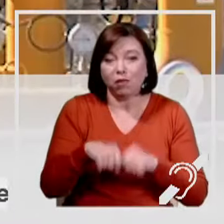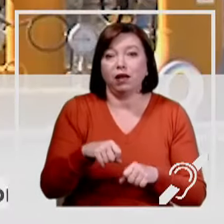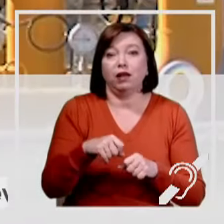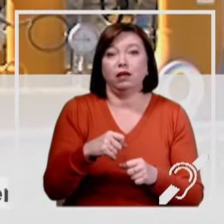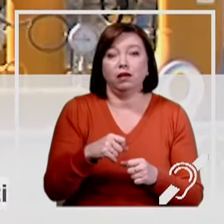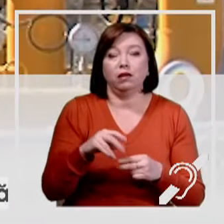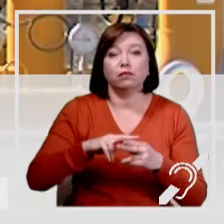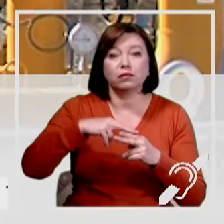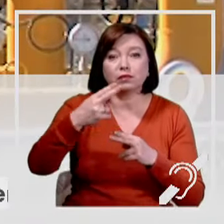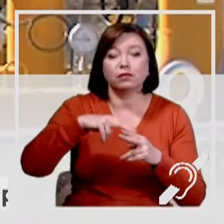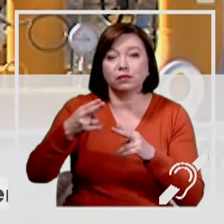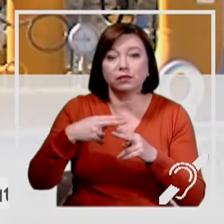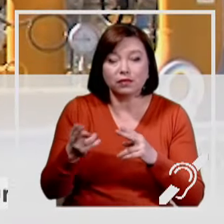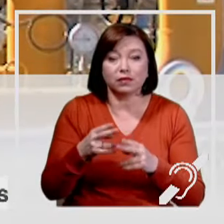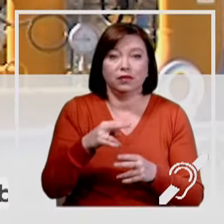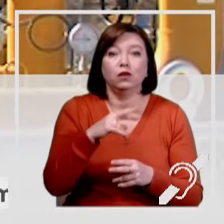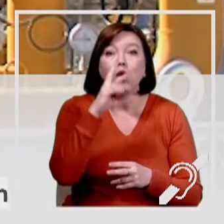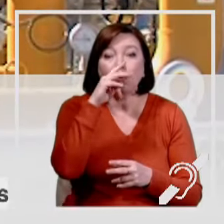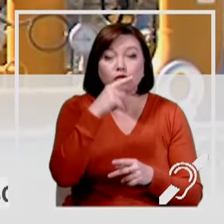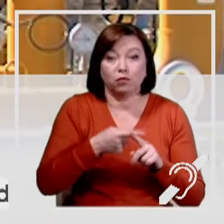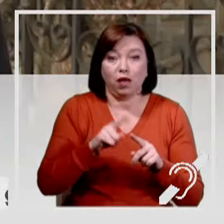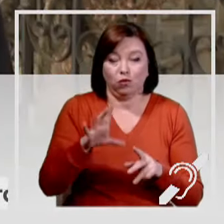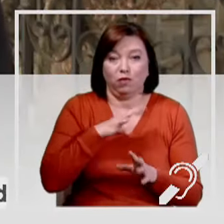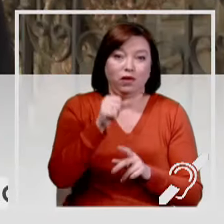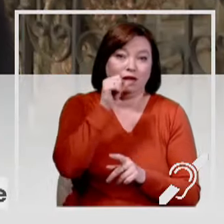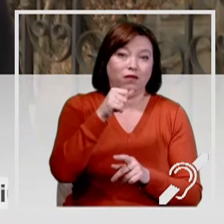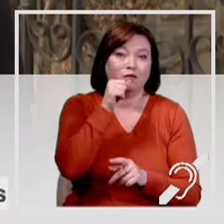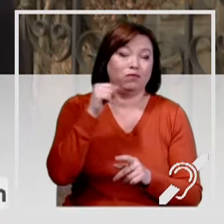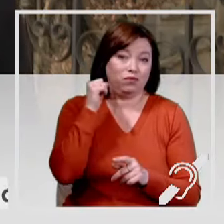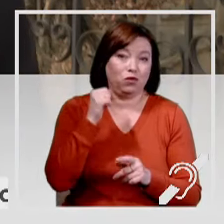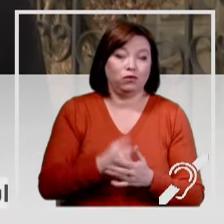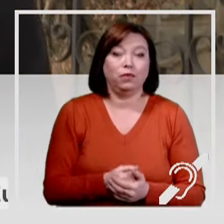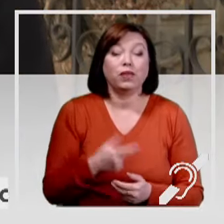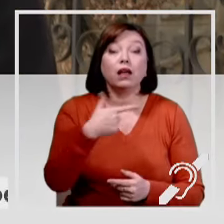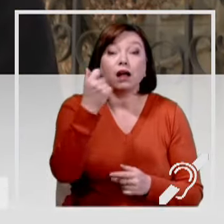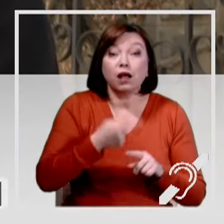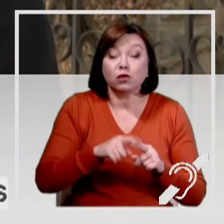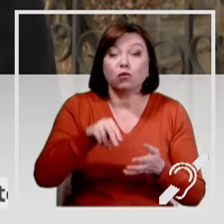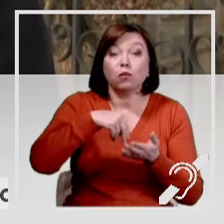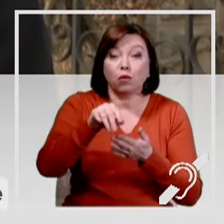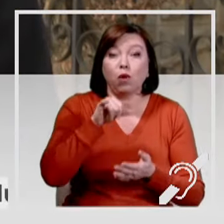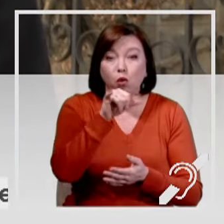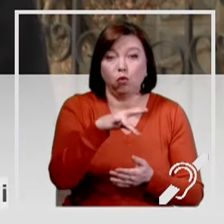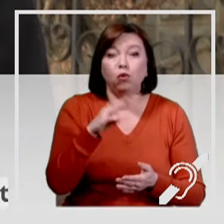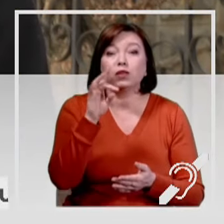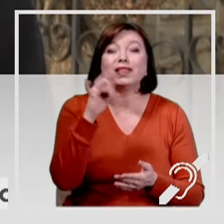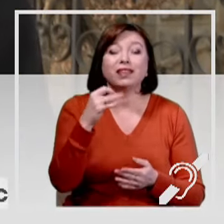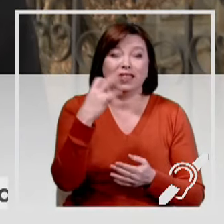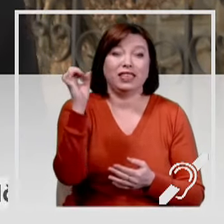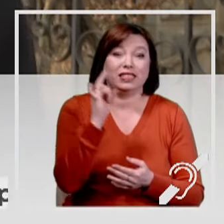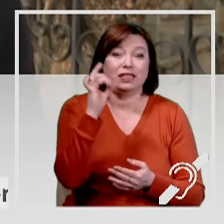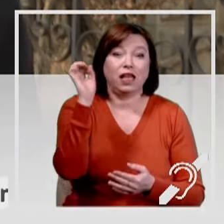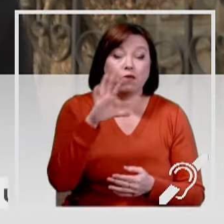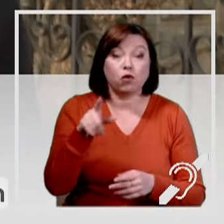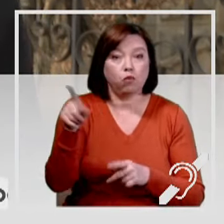răscumpăra greșelile făcute iarna trecută. Evident, da. Deci gazul pe care noi îl cumpărăm de la traderii europeni este mai ieftin